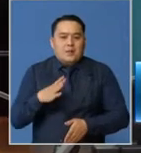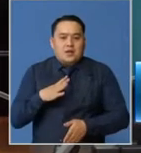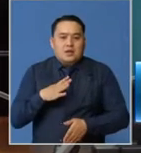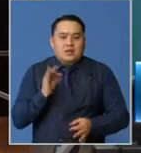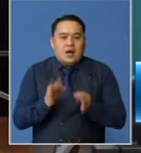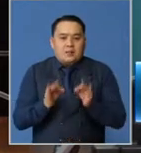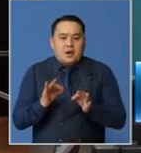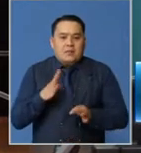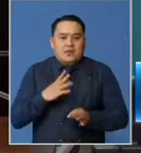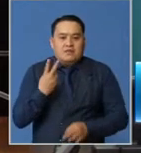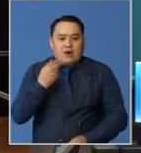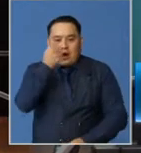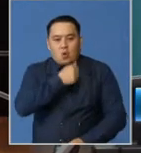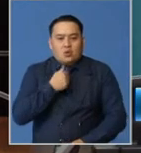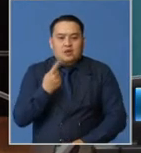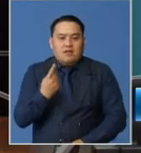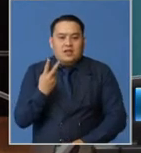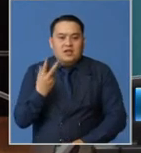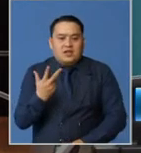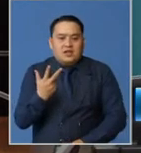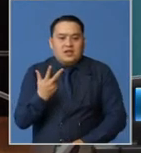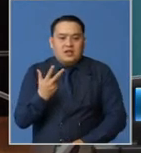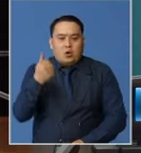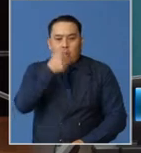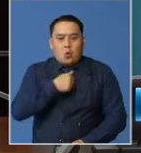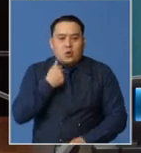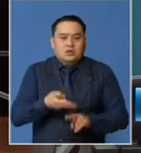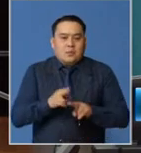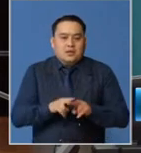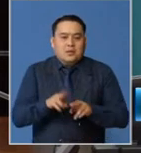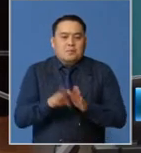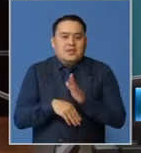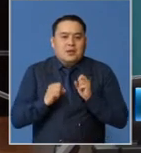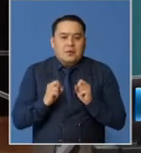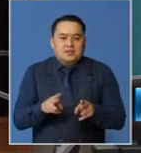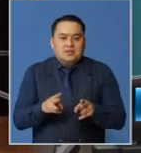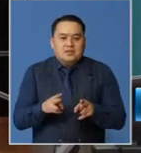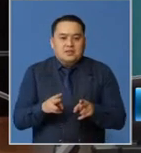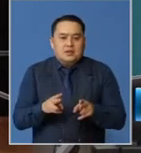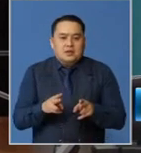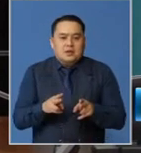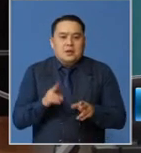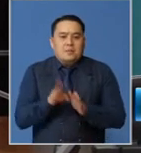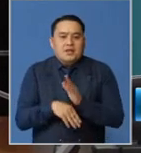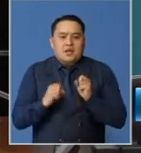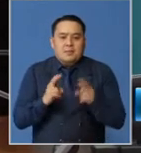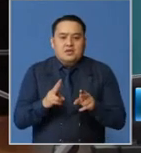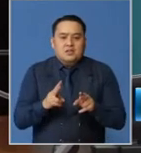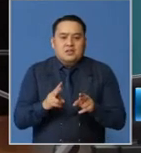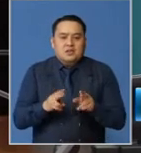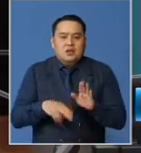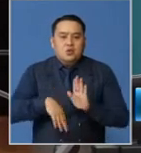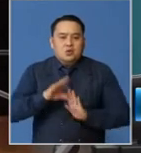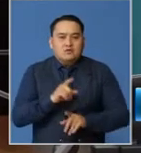более-менее нормальная была. 2 года, 3 года не будут это люди ездить. Это самое главное, безопасность. Безопасность людей это превыше всего для